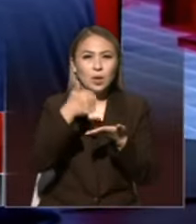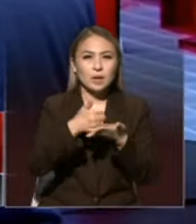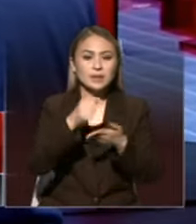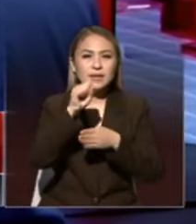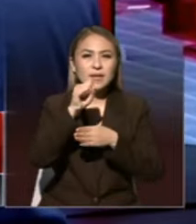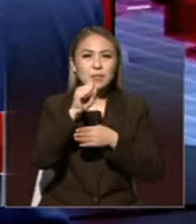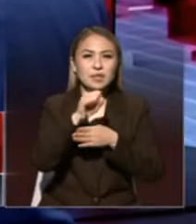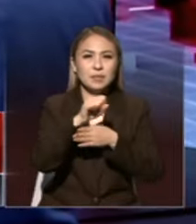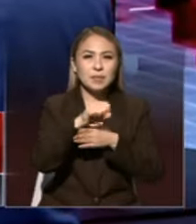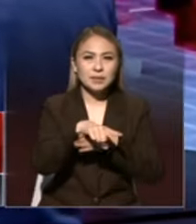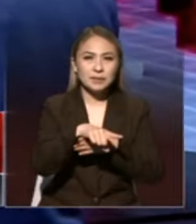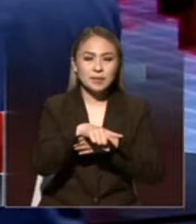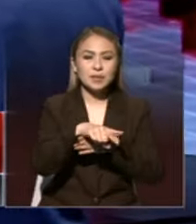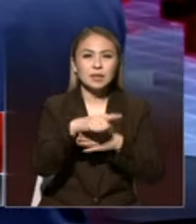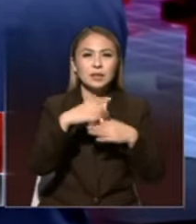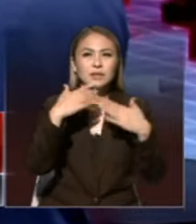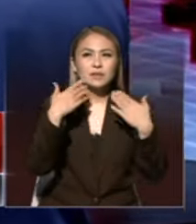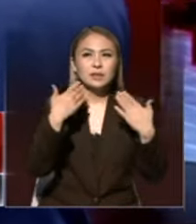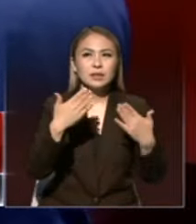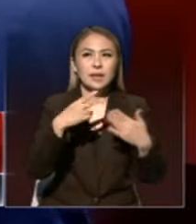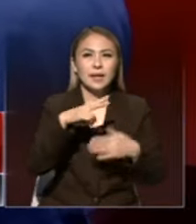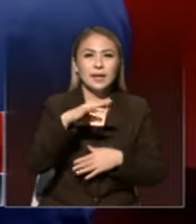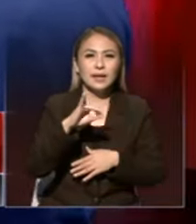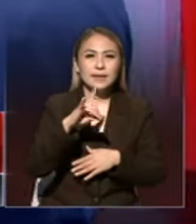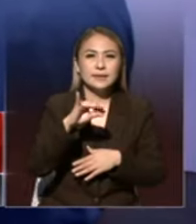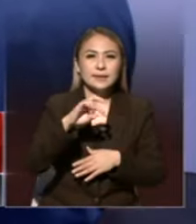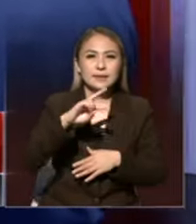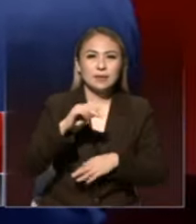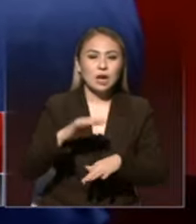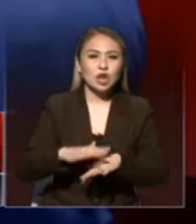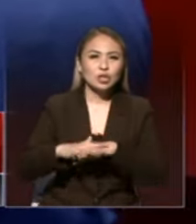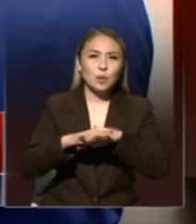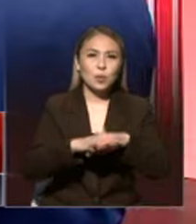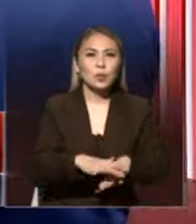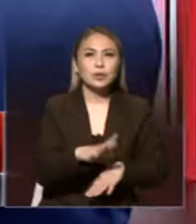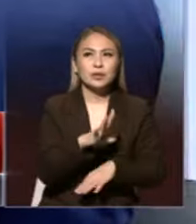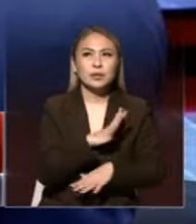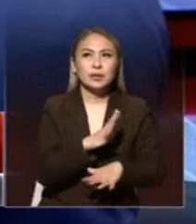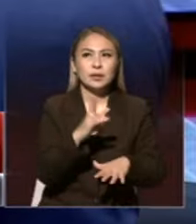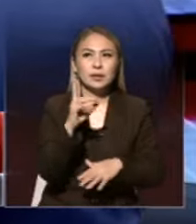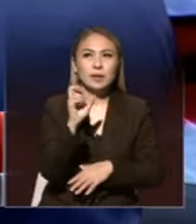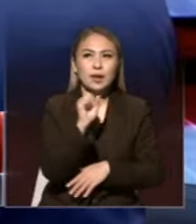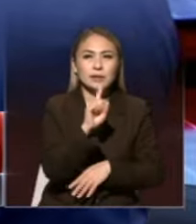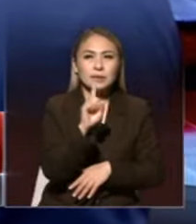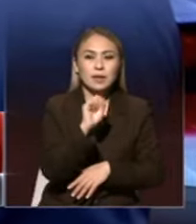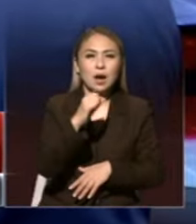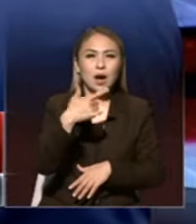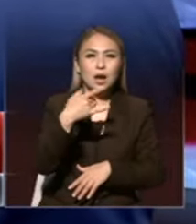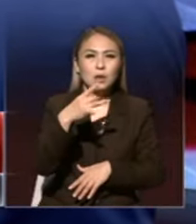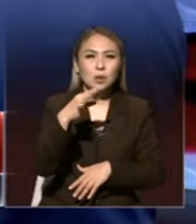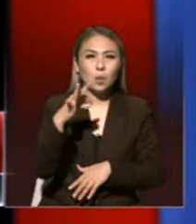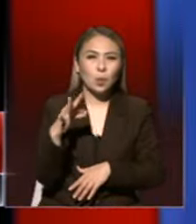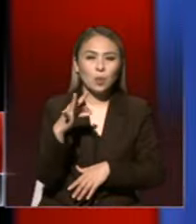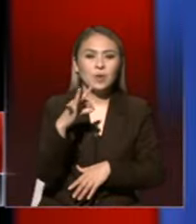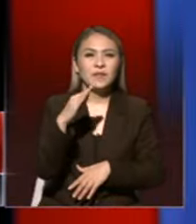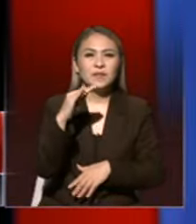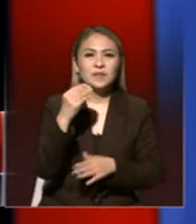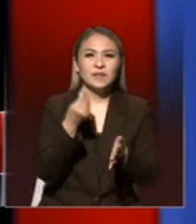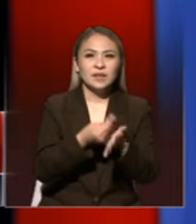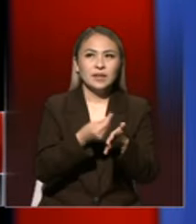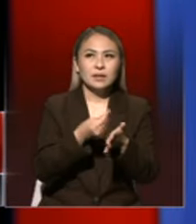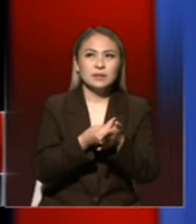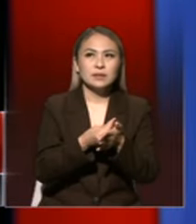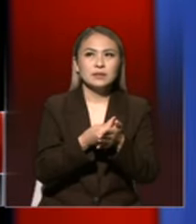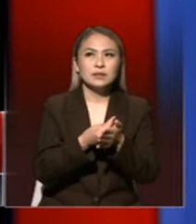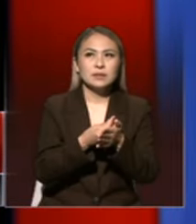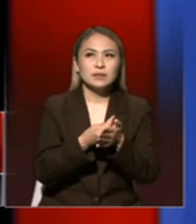тапсырмасымен осы жеңілдетілген лизингке ақша бөлінді. Қазагрофинанс арқылы оператор болды. Қазагрофинанс. Оны бізге де айтты,